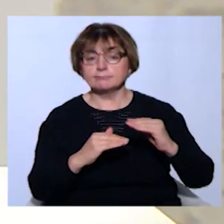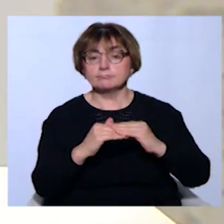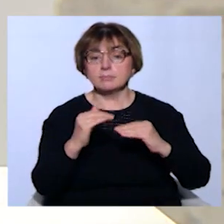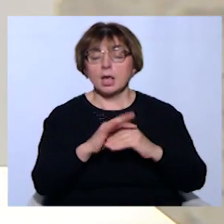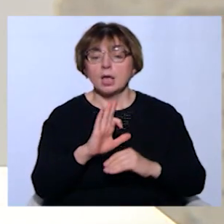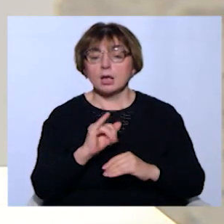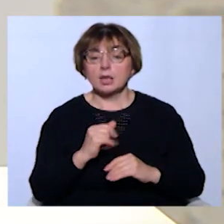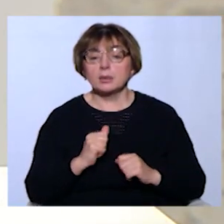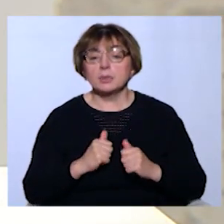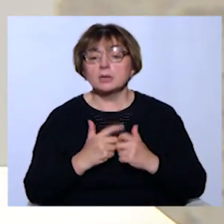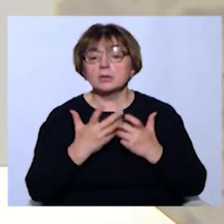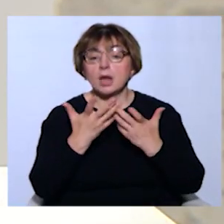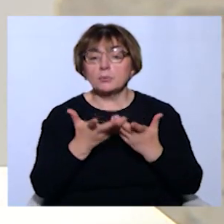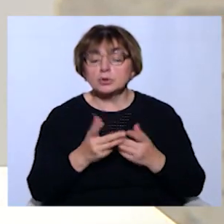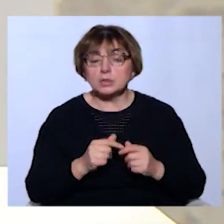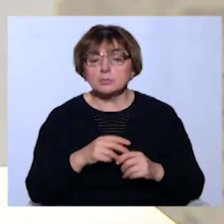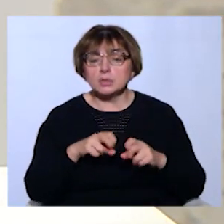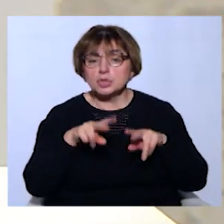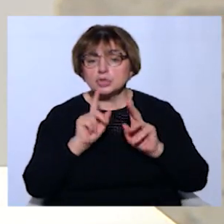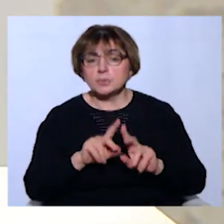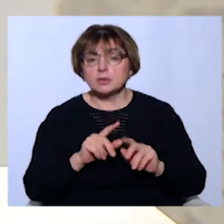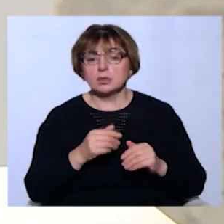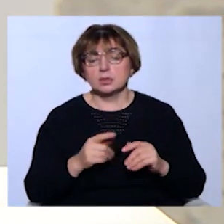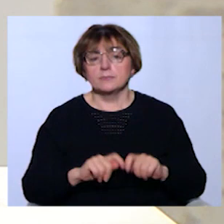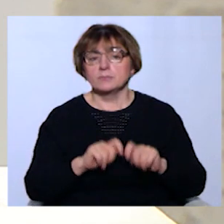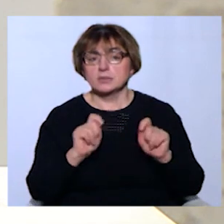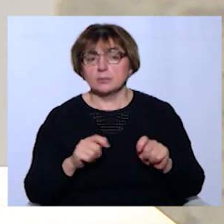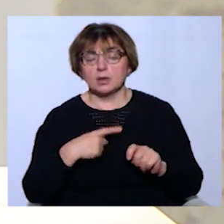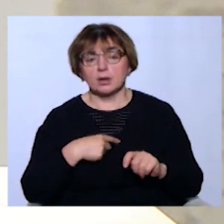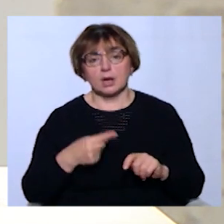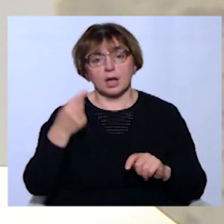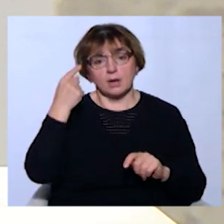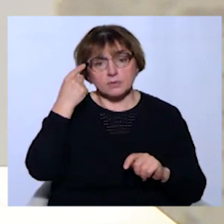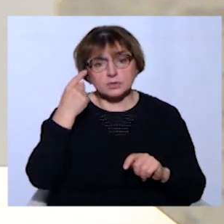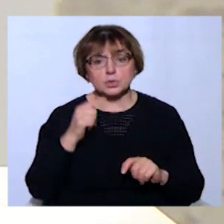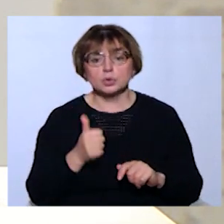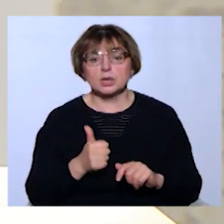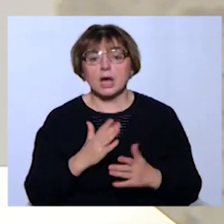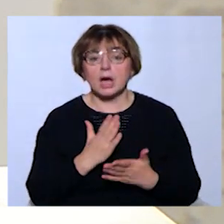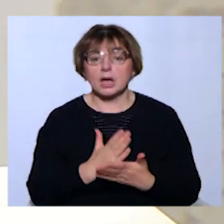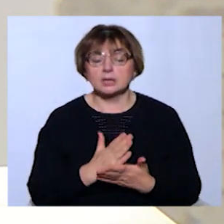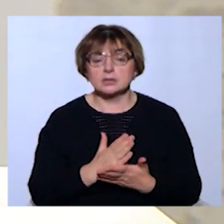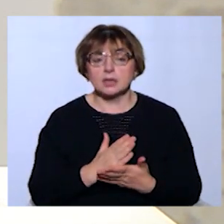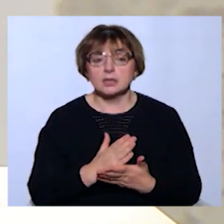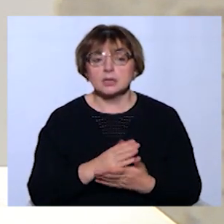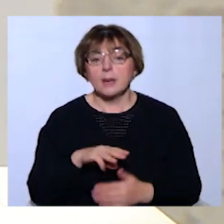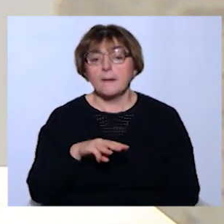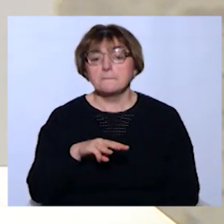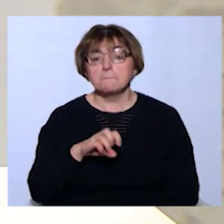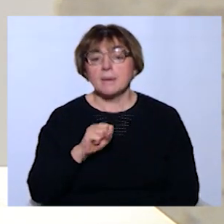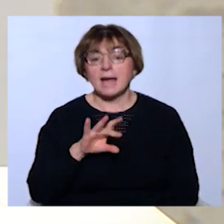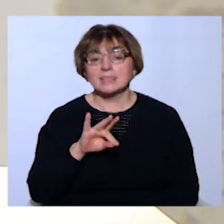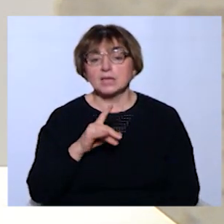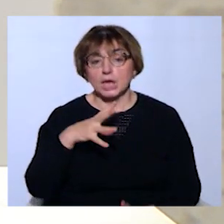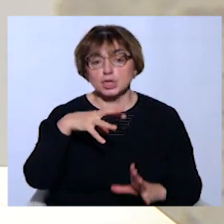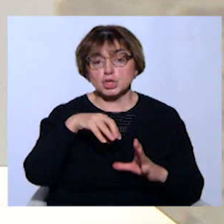ქანები რამოდენიმენაირად წარმოიქმნება, მაგრამ მოდით გავიხსენოთ ახლა ჩვენ, რა არის მანტიაში